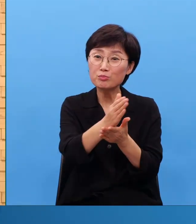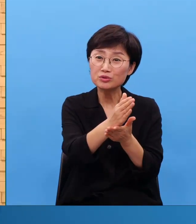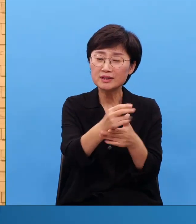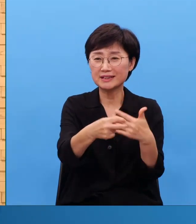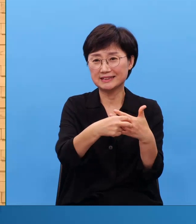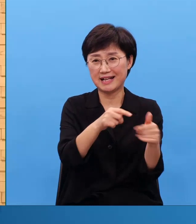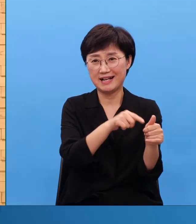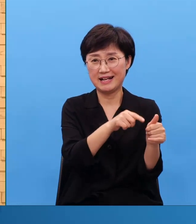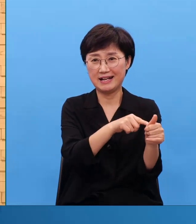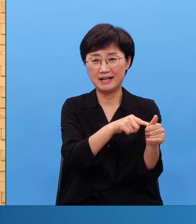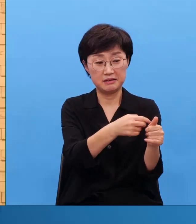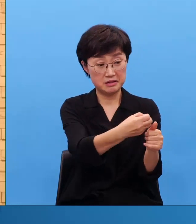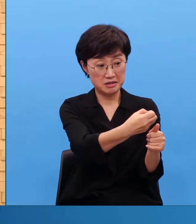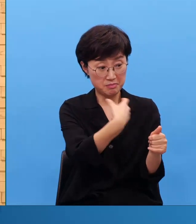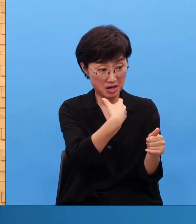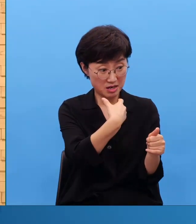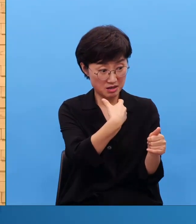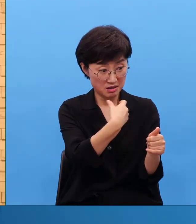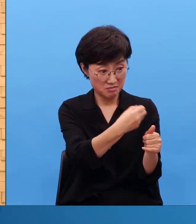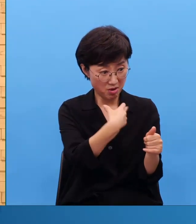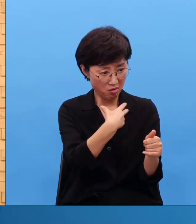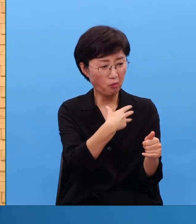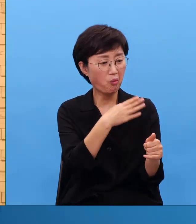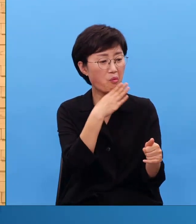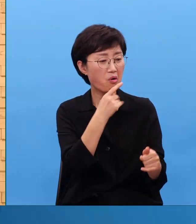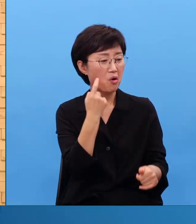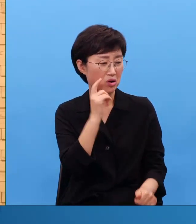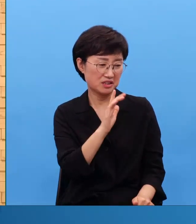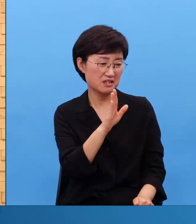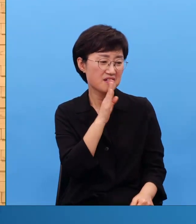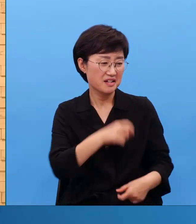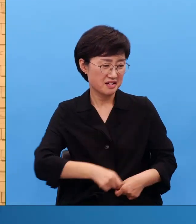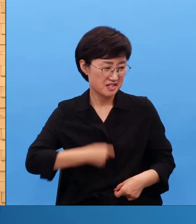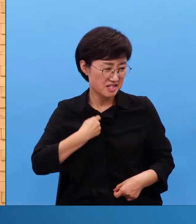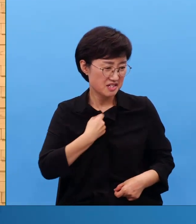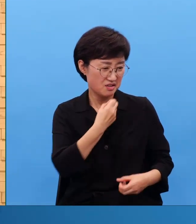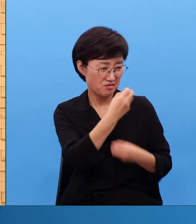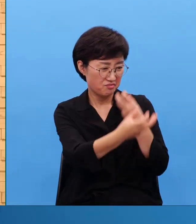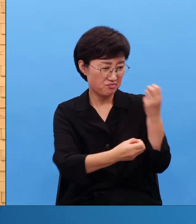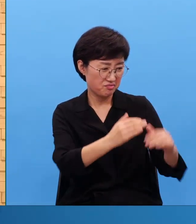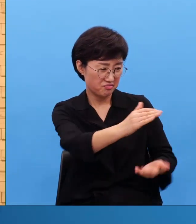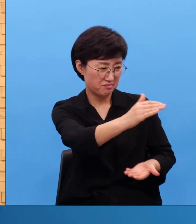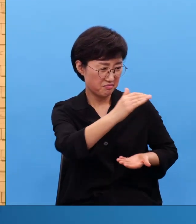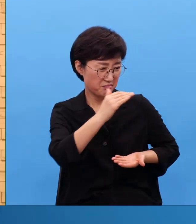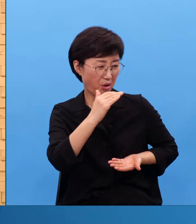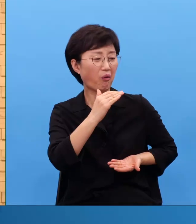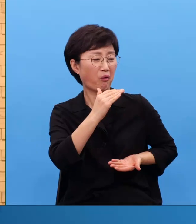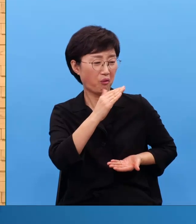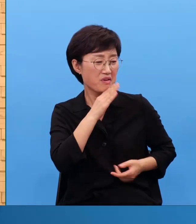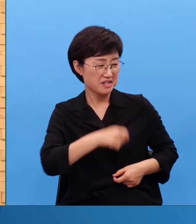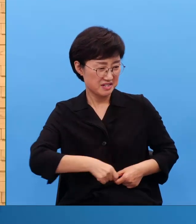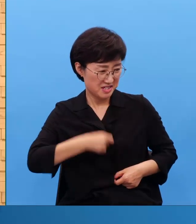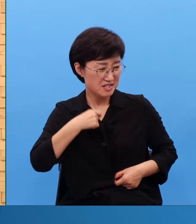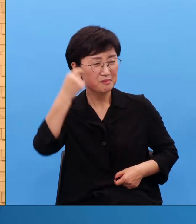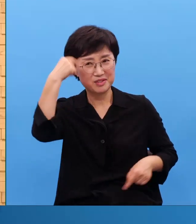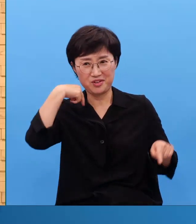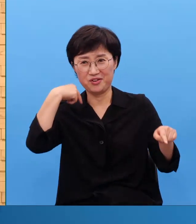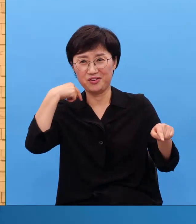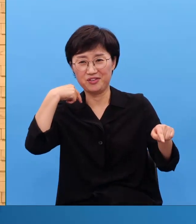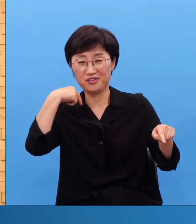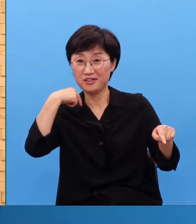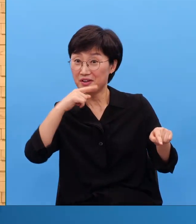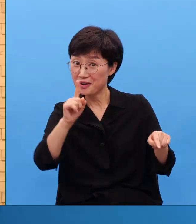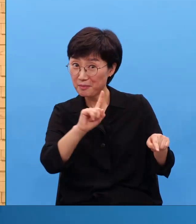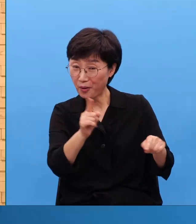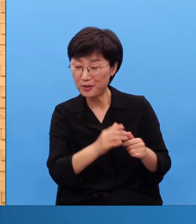보니까 진짜 마음에 있는 간증이 느껴지는 거 있잖아요. There is a dermatologist in Seoul called No Hyun-jin, and I really felt like her testimony really